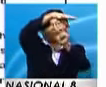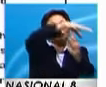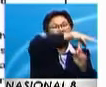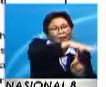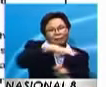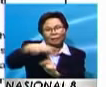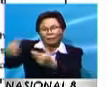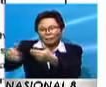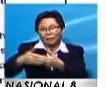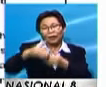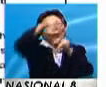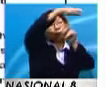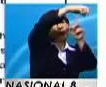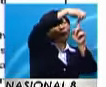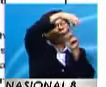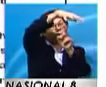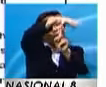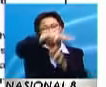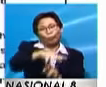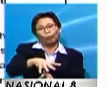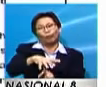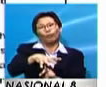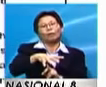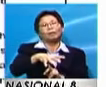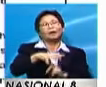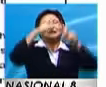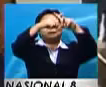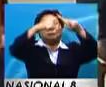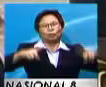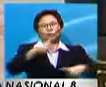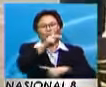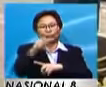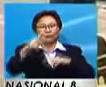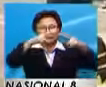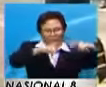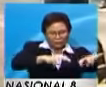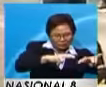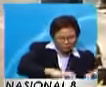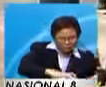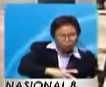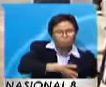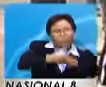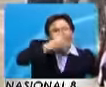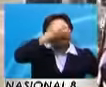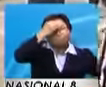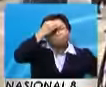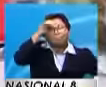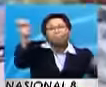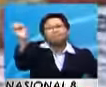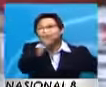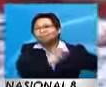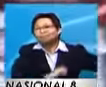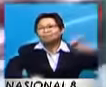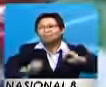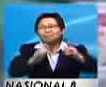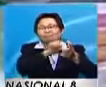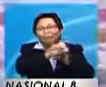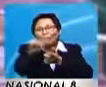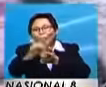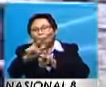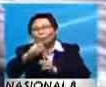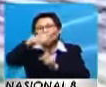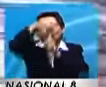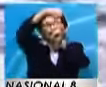dilaporkan mendekati ruang udara di kawasan dewan jubli perak khanzab catatan awal juga mendapati Cadas barang kelurusan